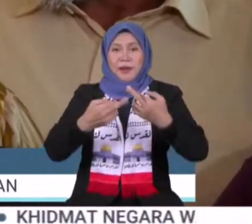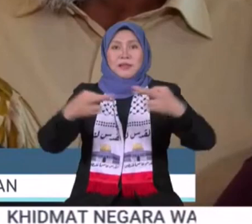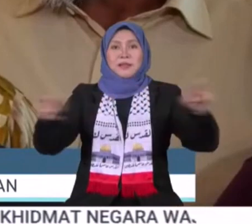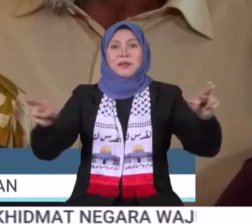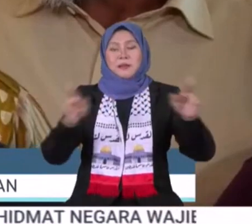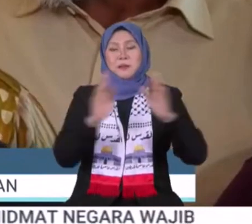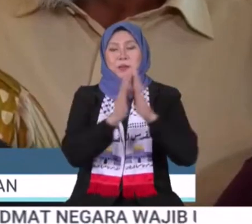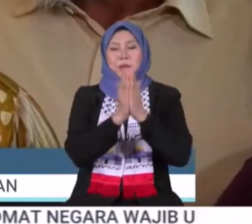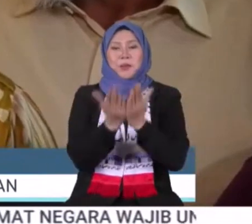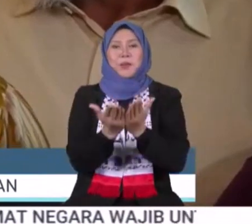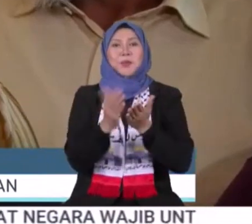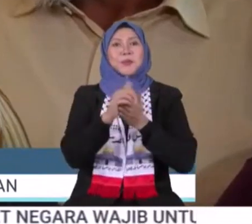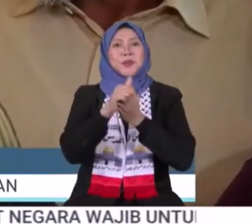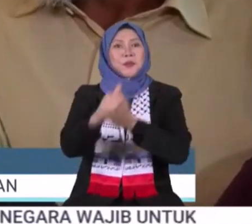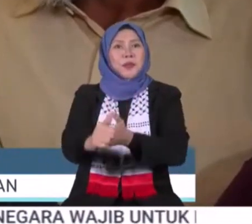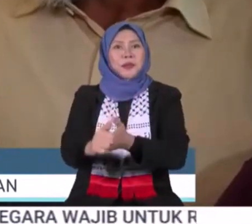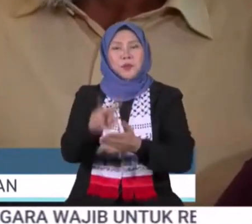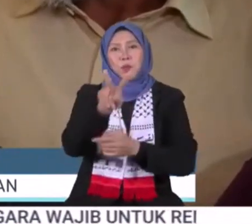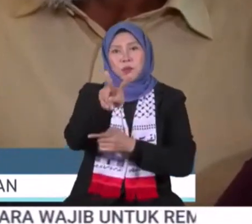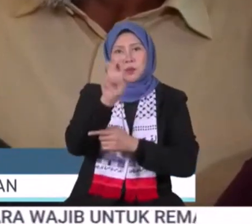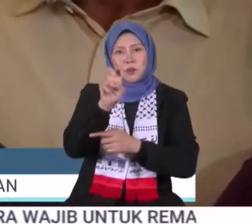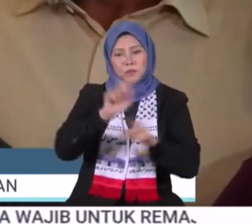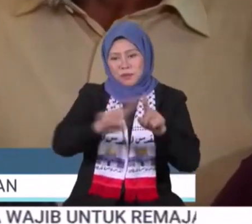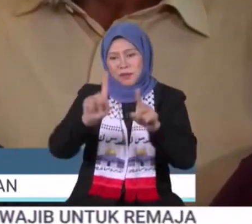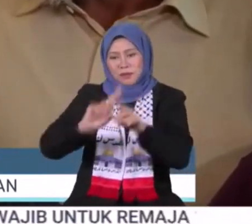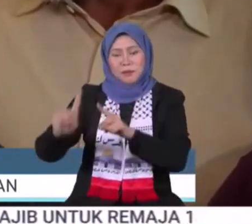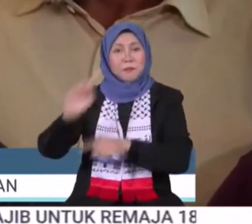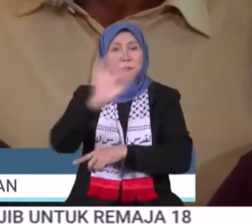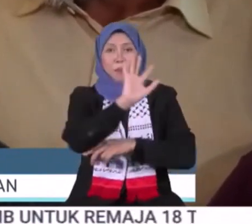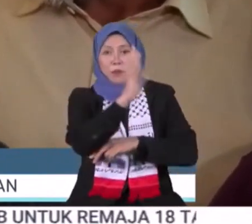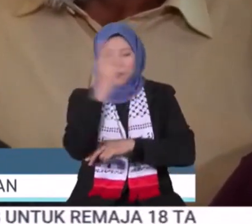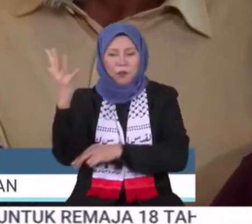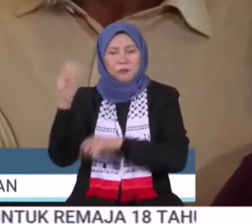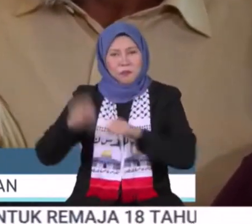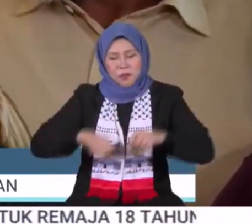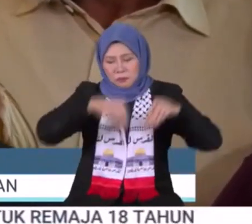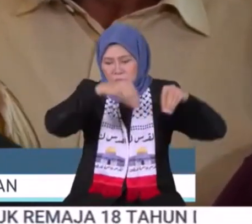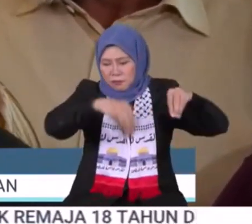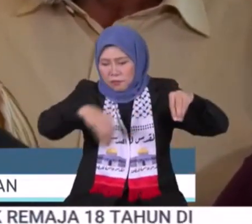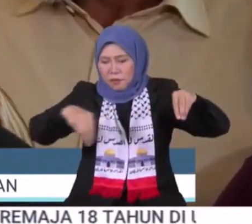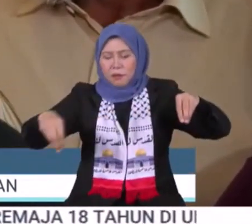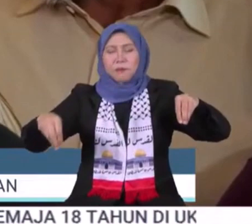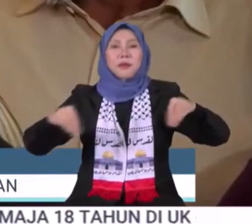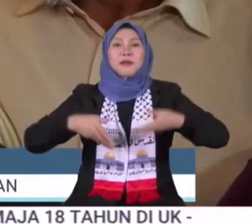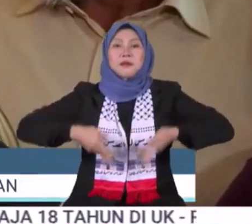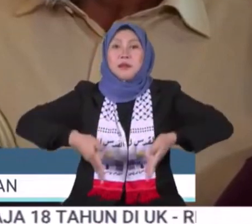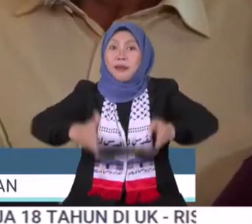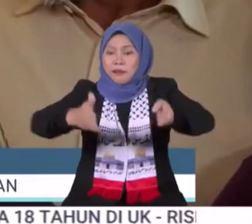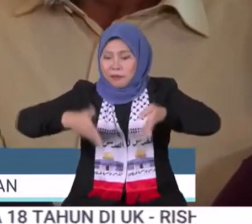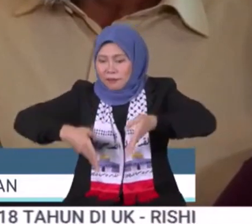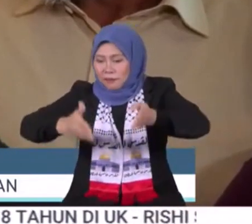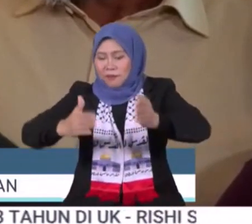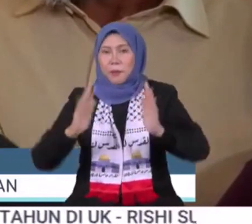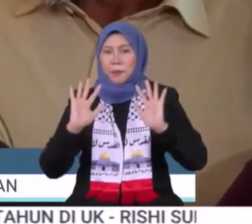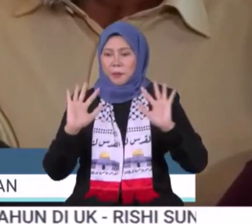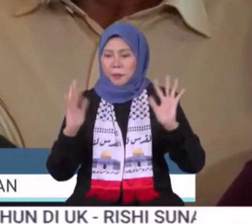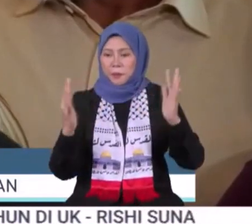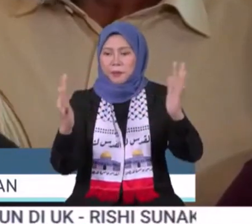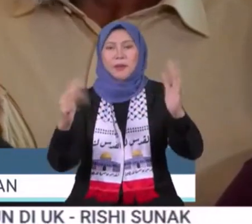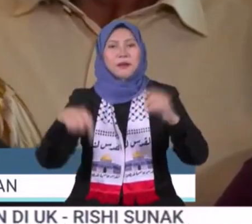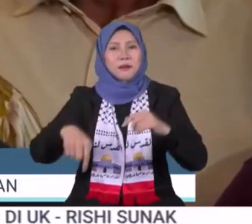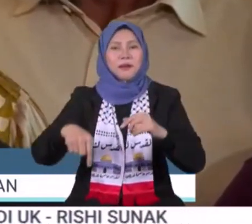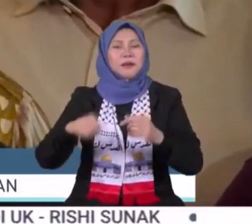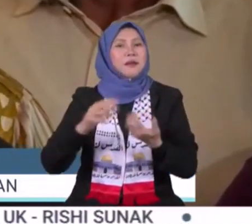buku panduan 200 jenis pokok yang sesuai yang boleh ditanam di tepi jalan dan kita akan bekalkan setiap